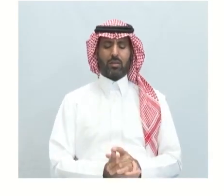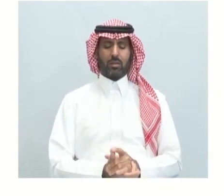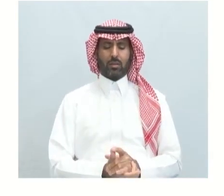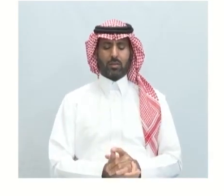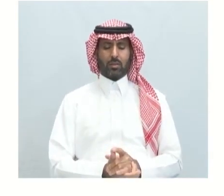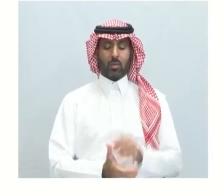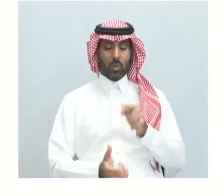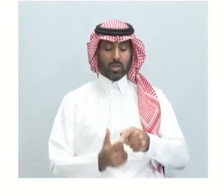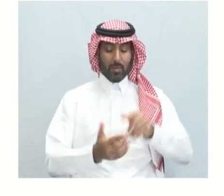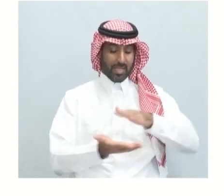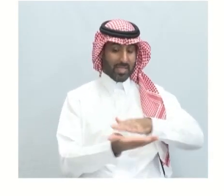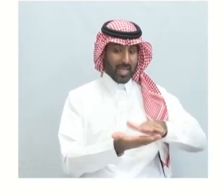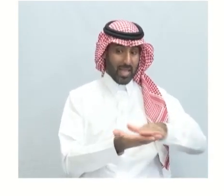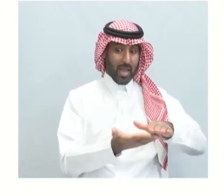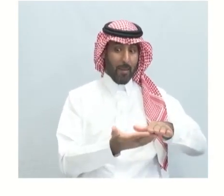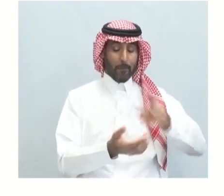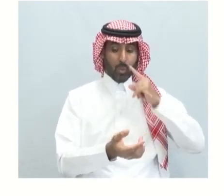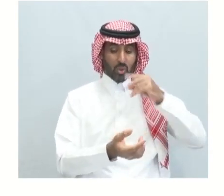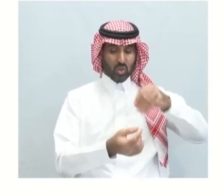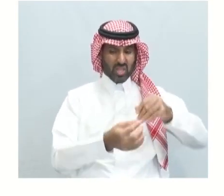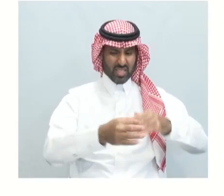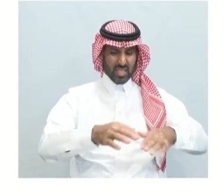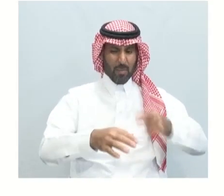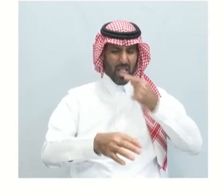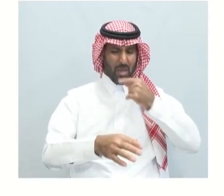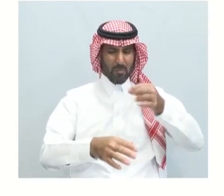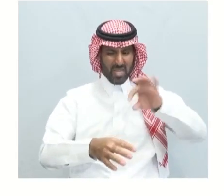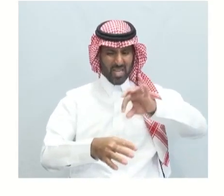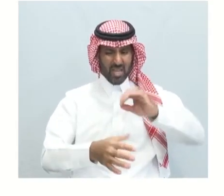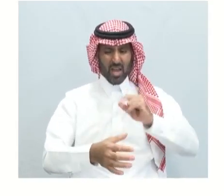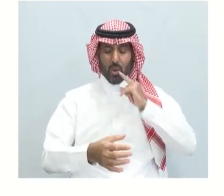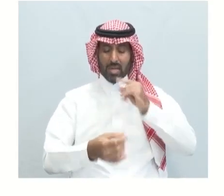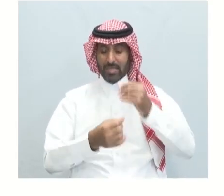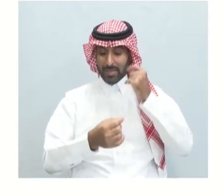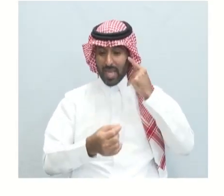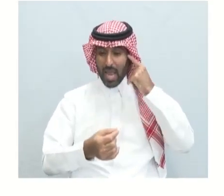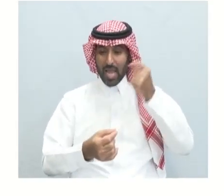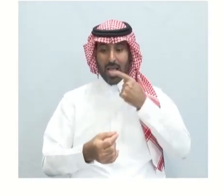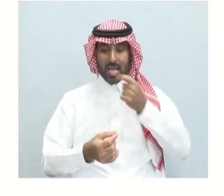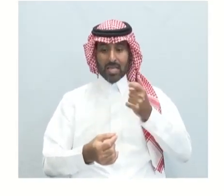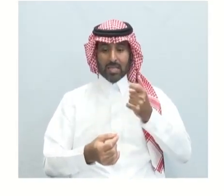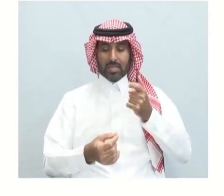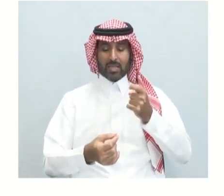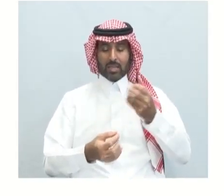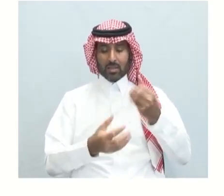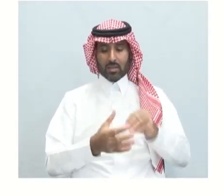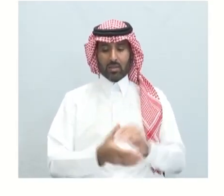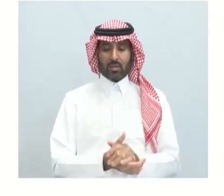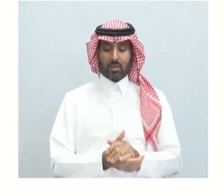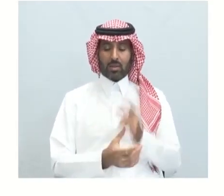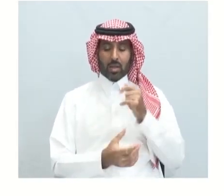ويتميز سطحها بوجود ترسبات ملحيه وجبس وترسبات